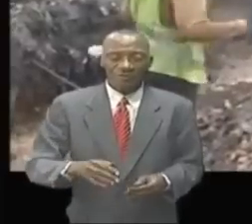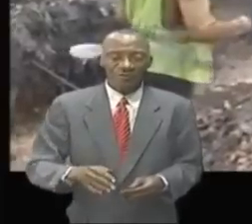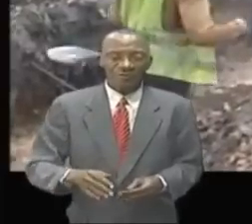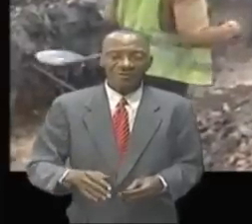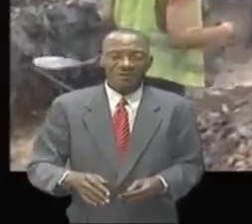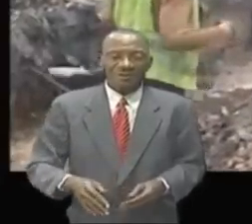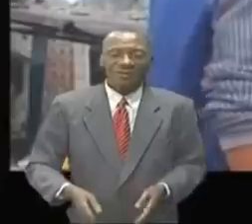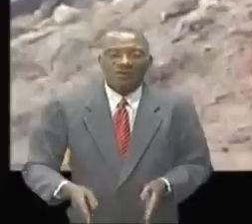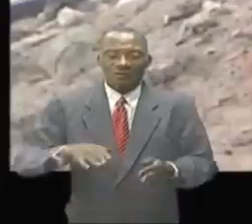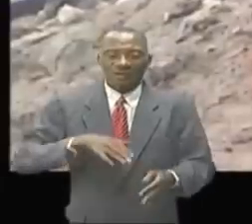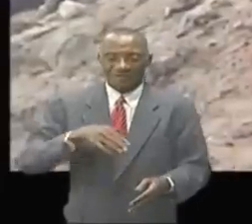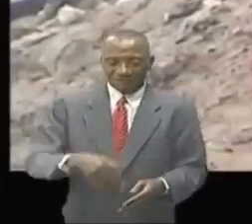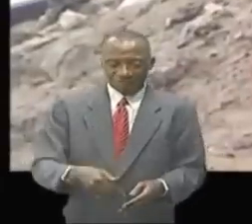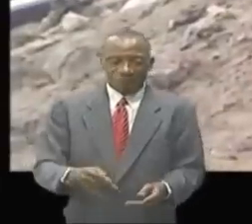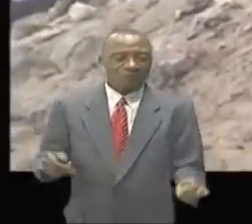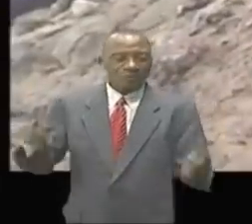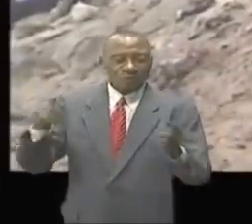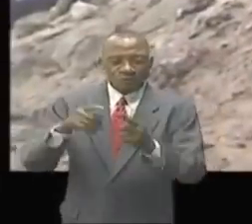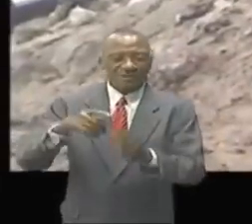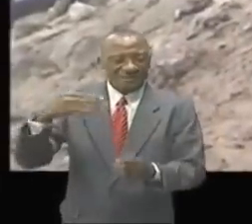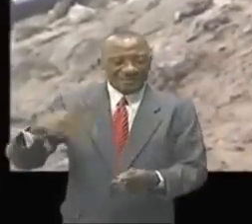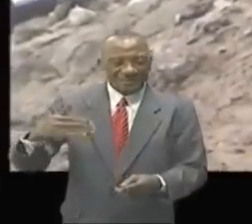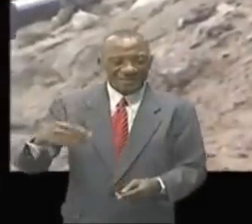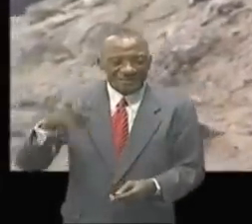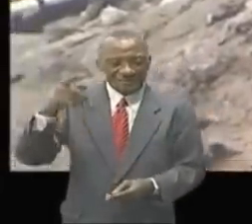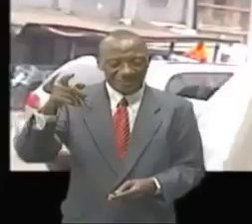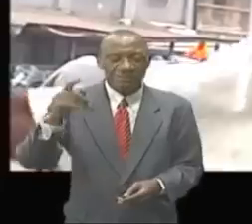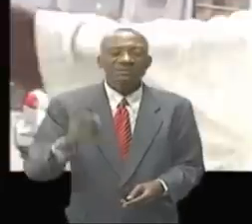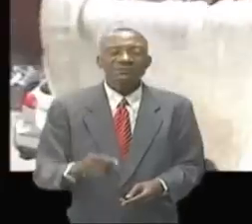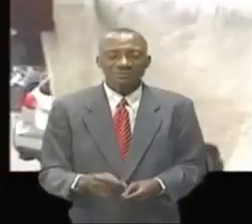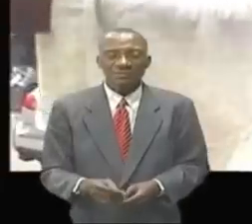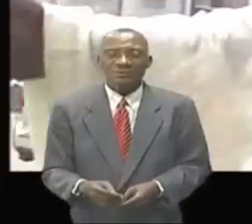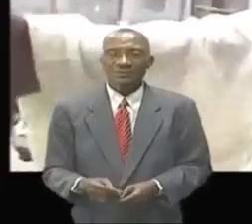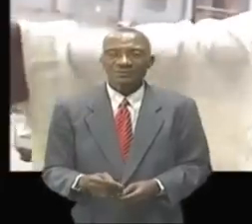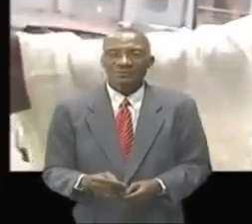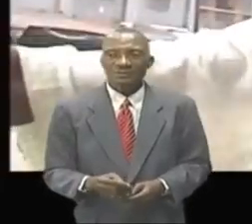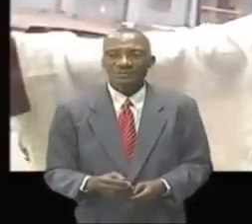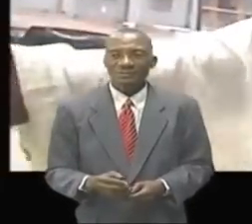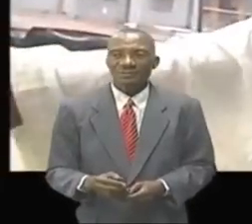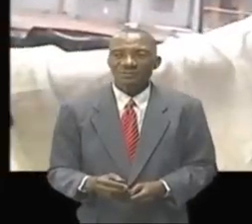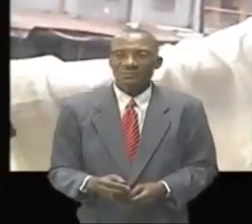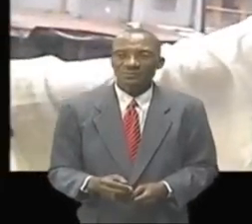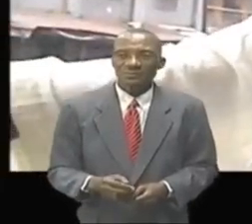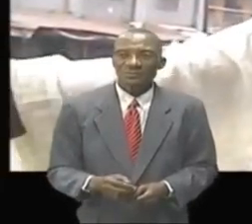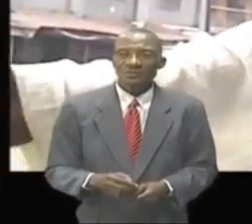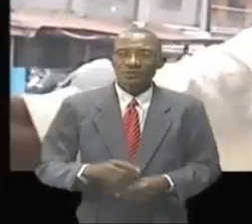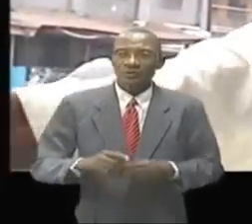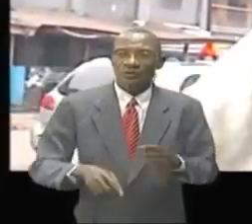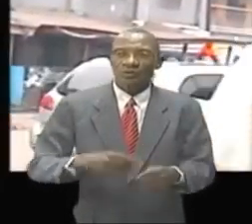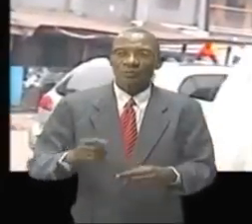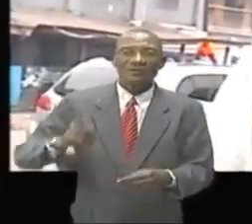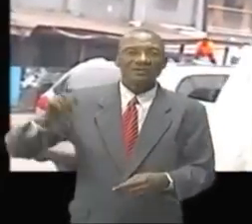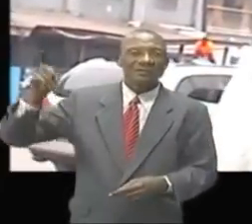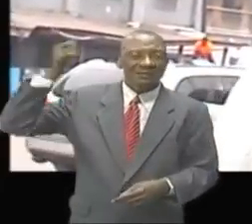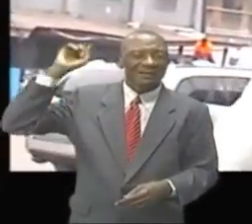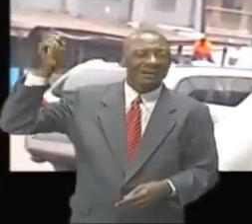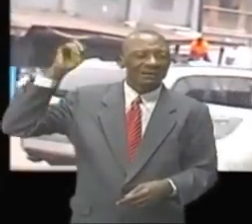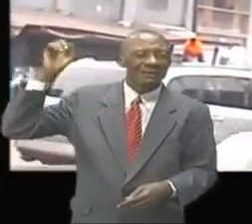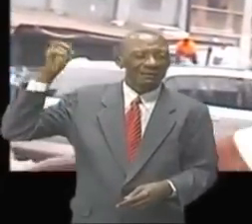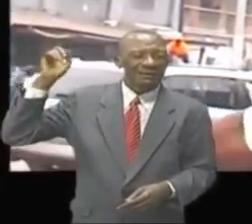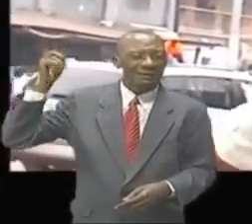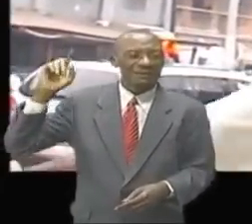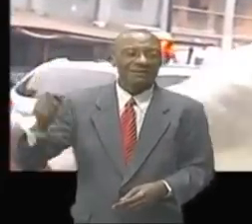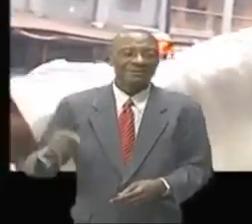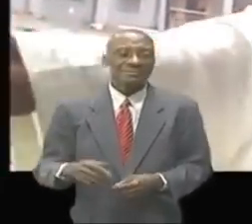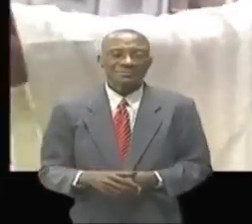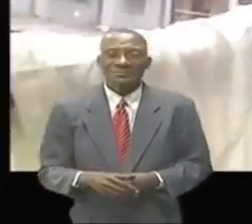dans la commune de Ngiringiri? La question est sur toutes les lèvres. Depuis l'époque, l'indépendance jusqu'à ces jours, ça n'a pas